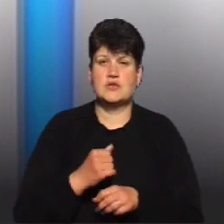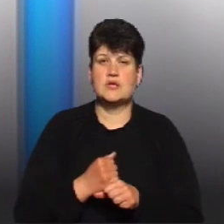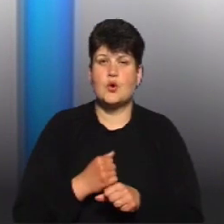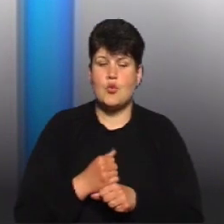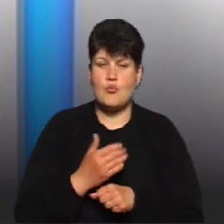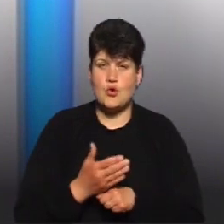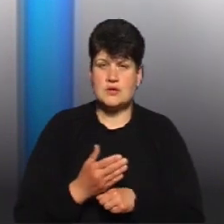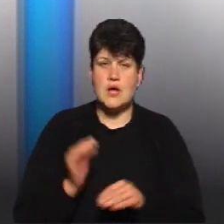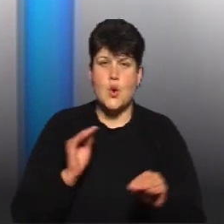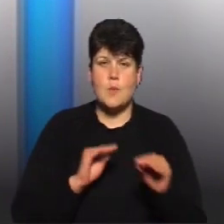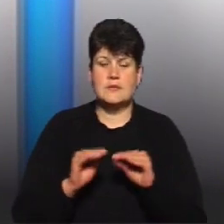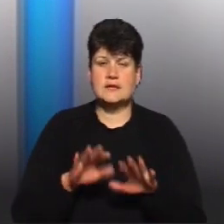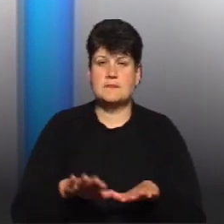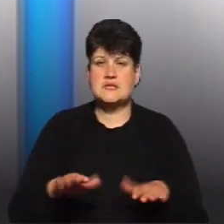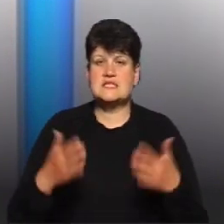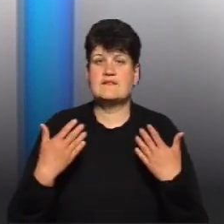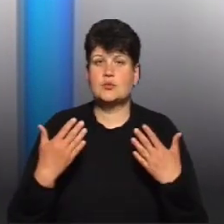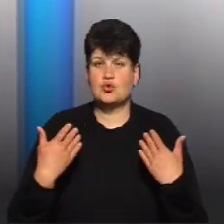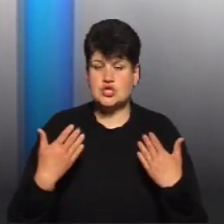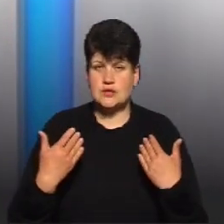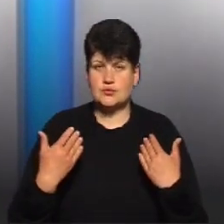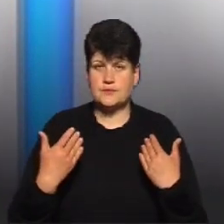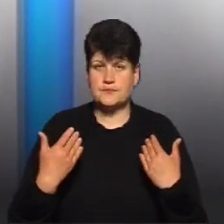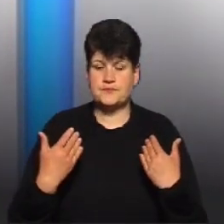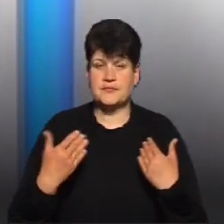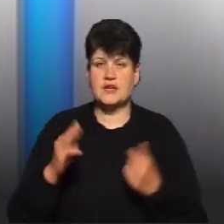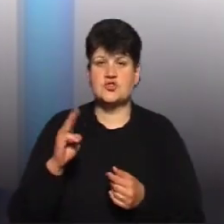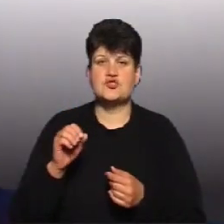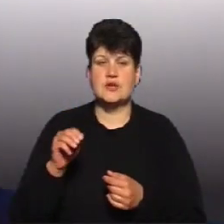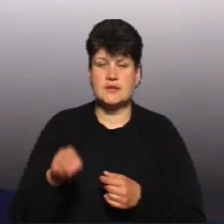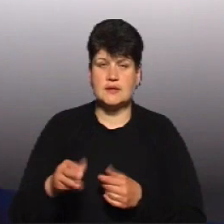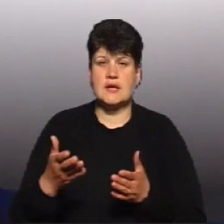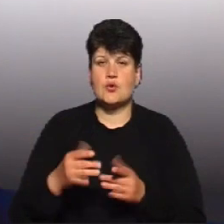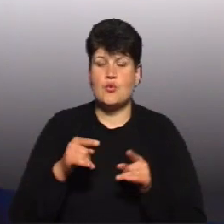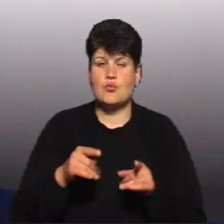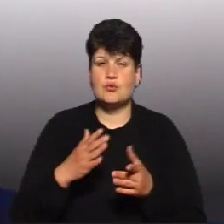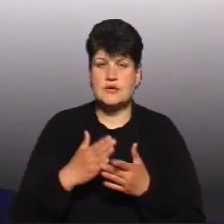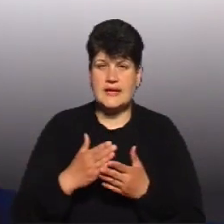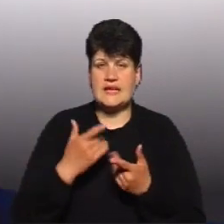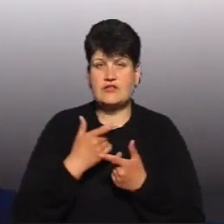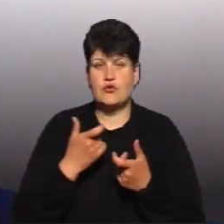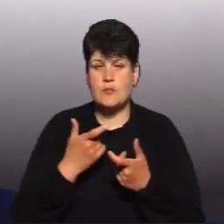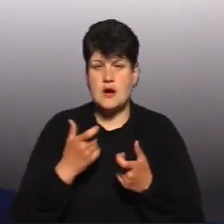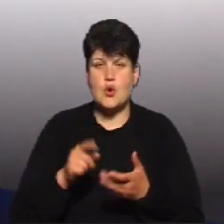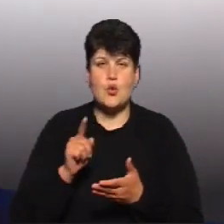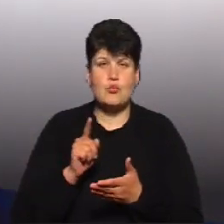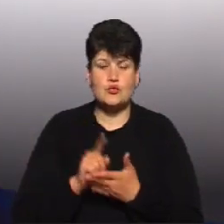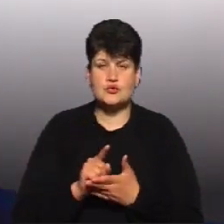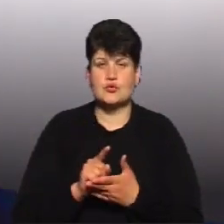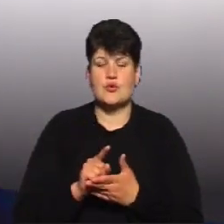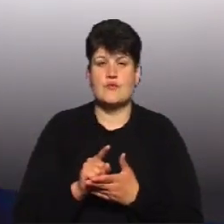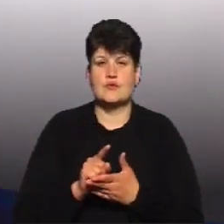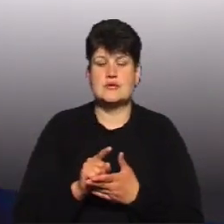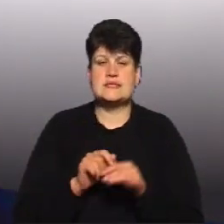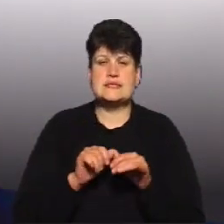Обладнується місце відпочинку щитом, на якому є відповідна інформація. Обов'язково засобами для